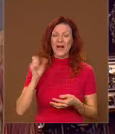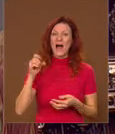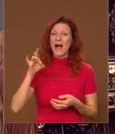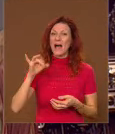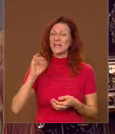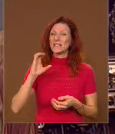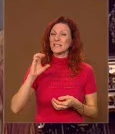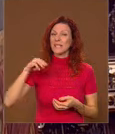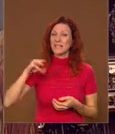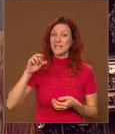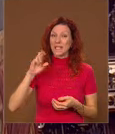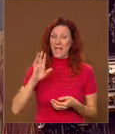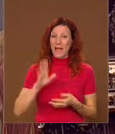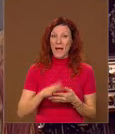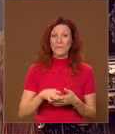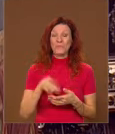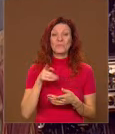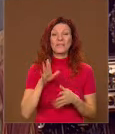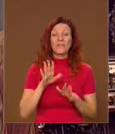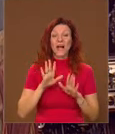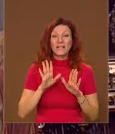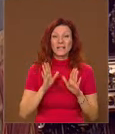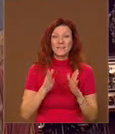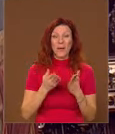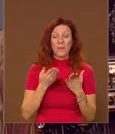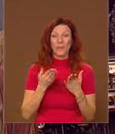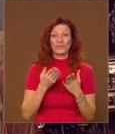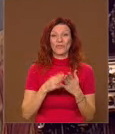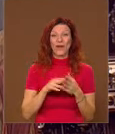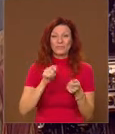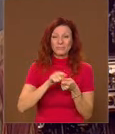с които започва самото претворяване на хляба и виното,